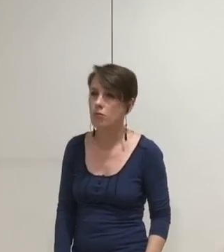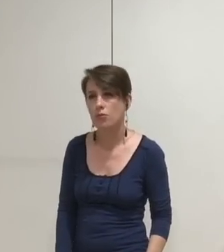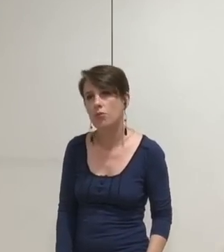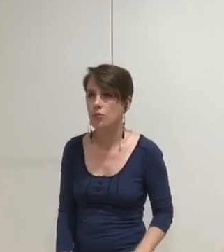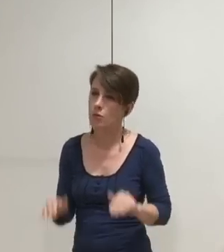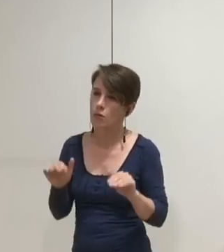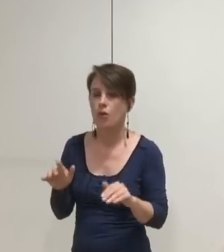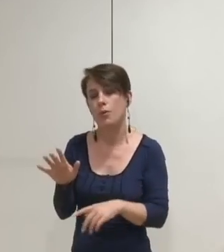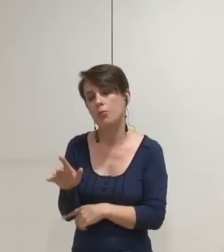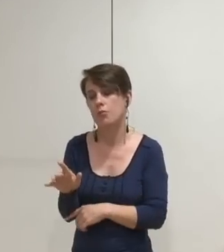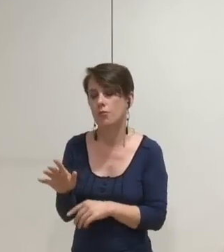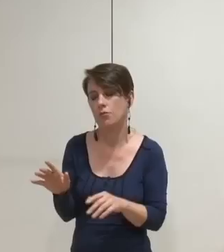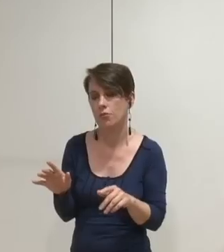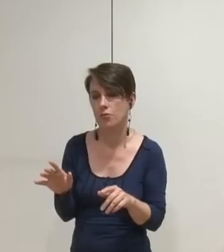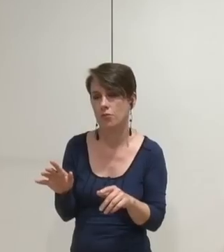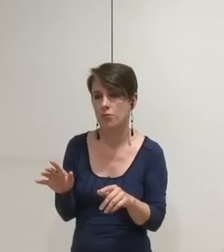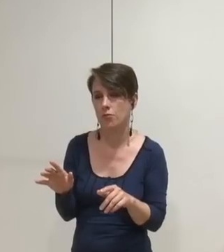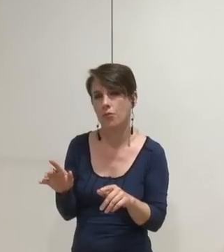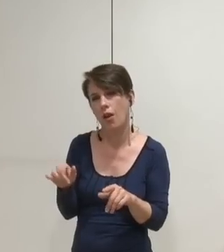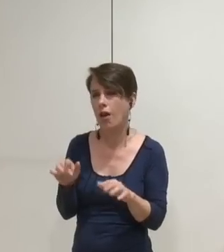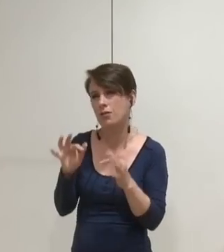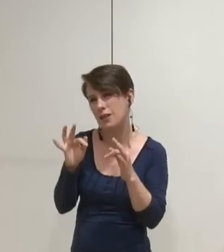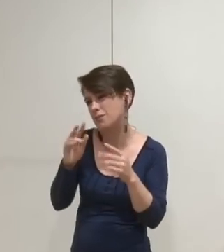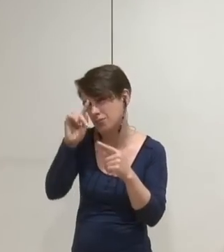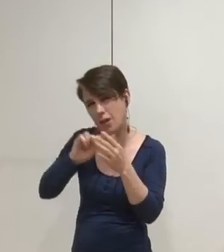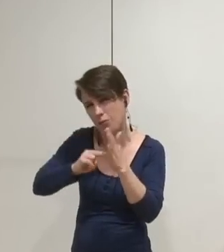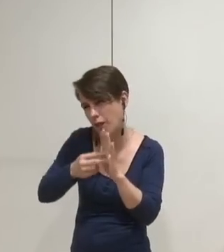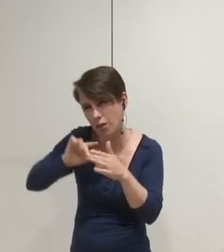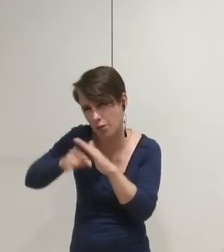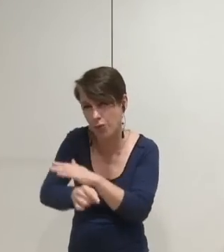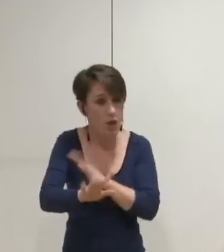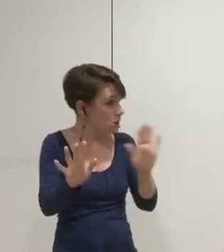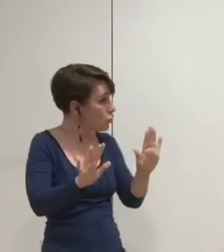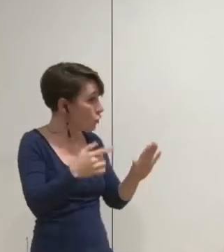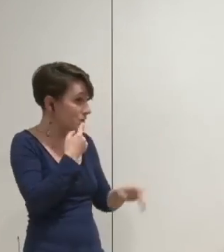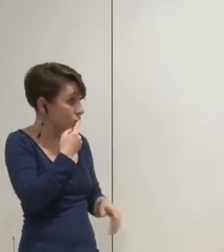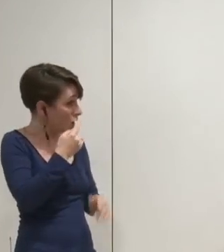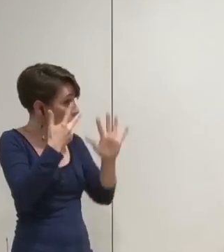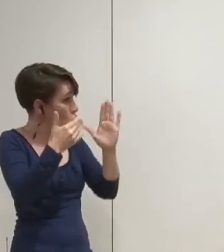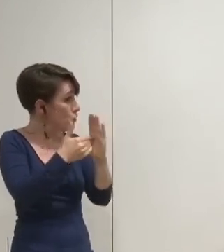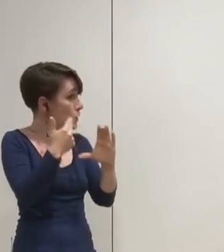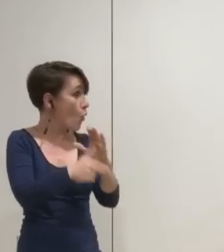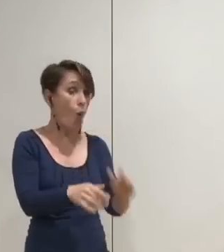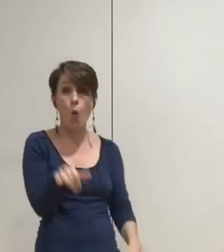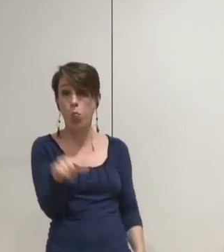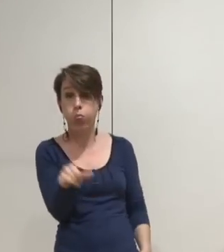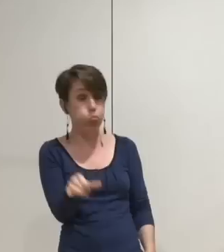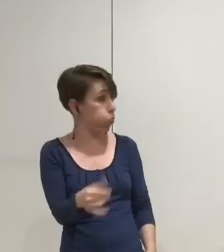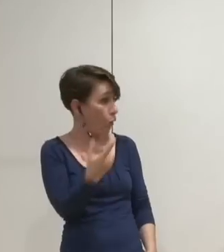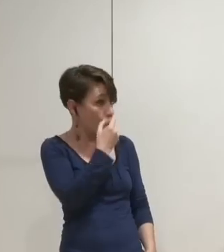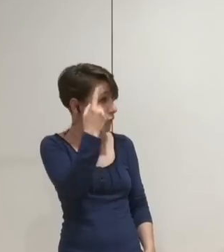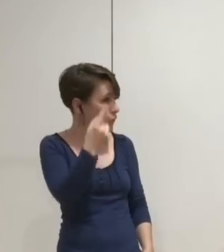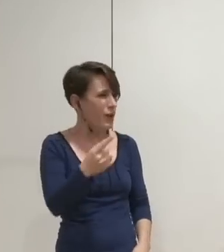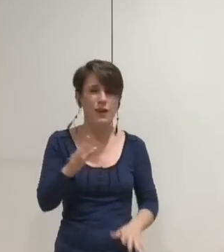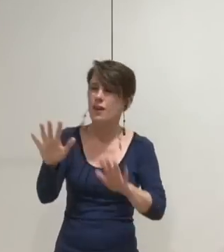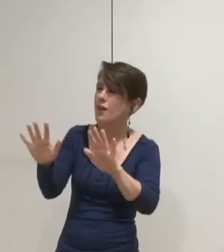relève de la question de d' non non mais céit juste pour savoir par que ça valait 8000 € ça vaut pas le coup ok je peux pas vous dire quel est